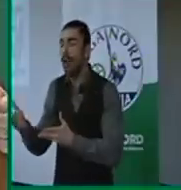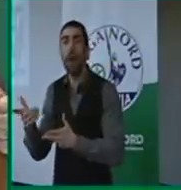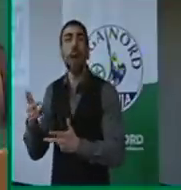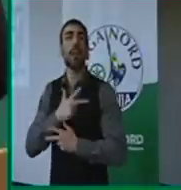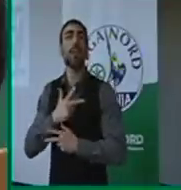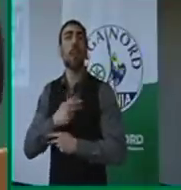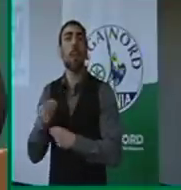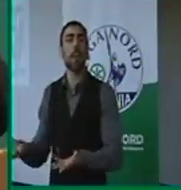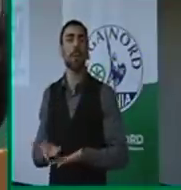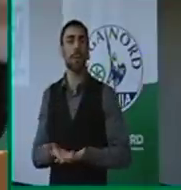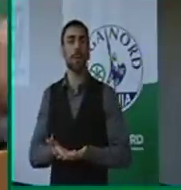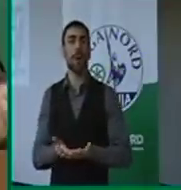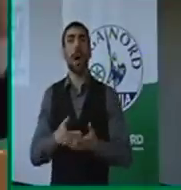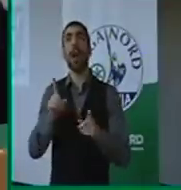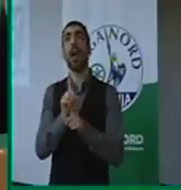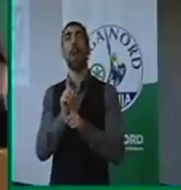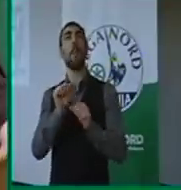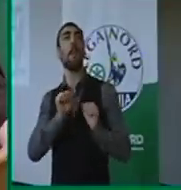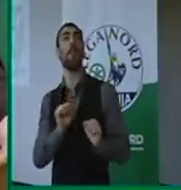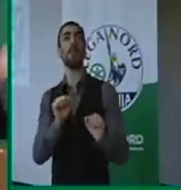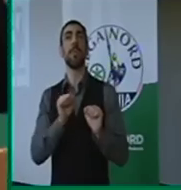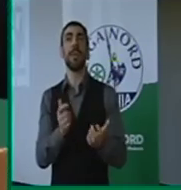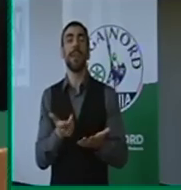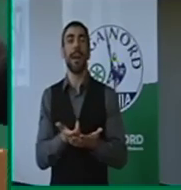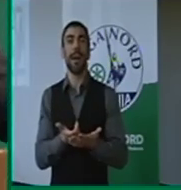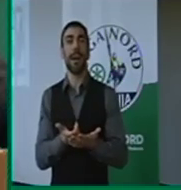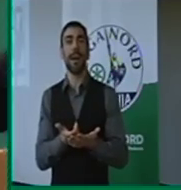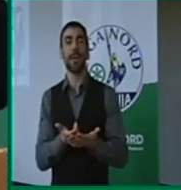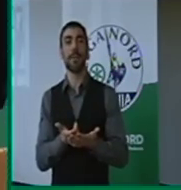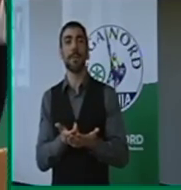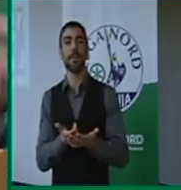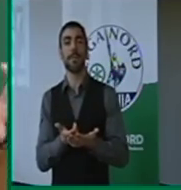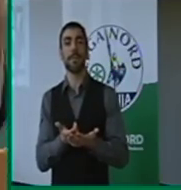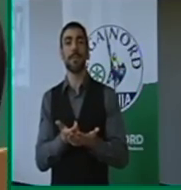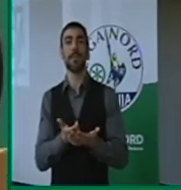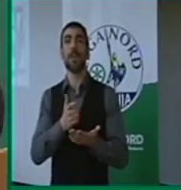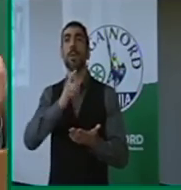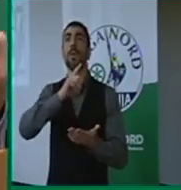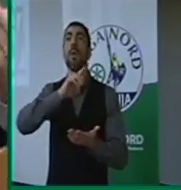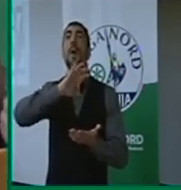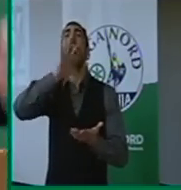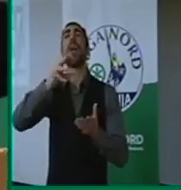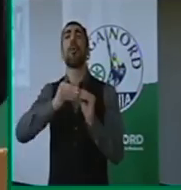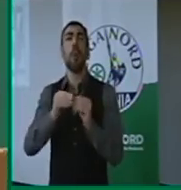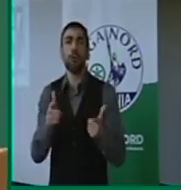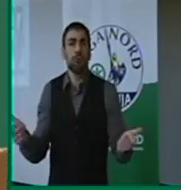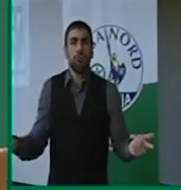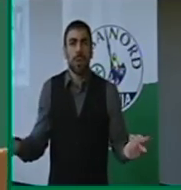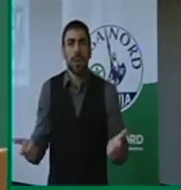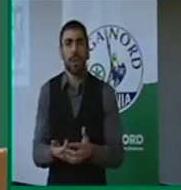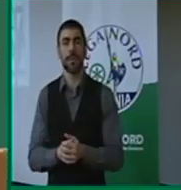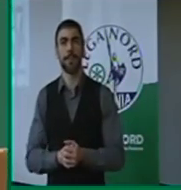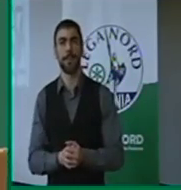occupazione Non c'è possibilità che diventi e che succeda in un altro modo